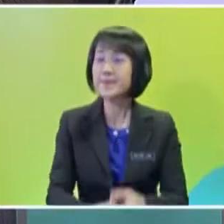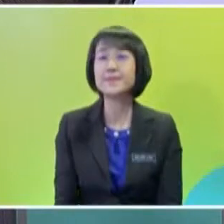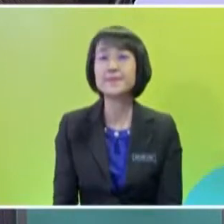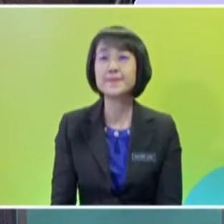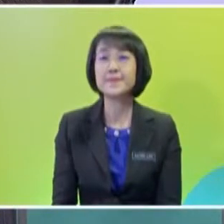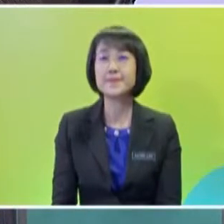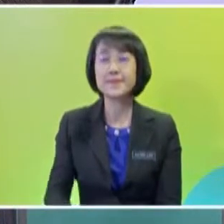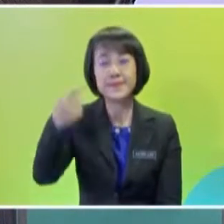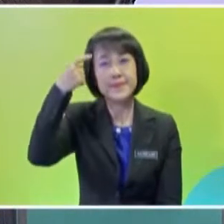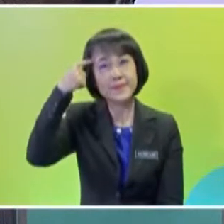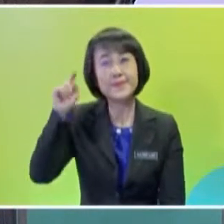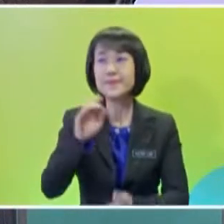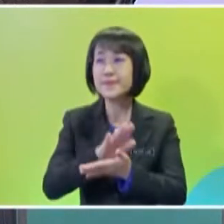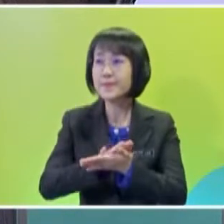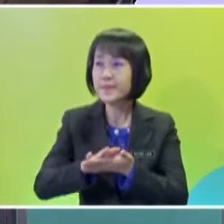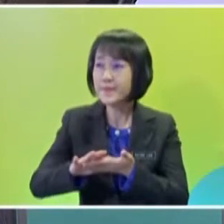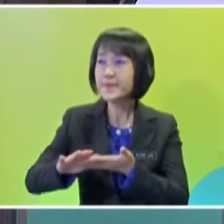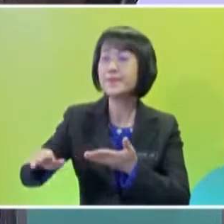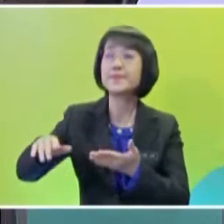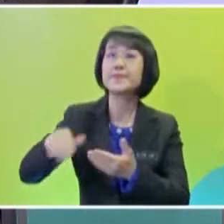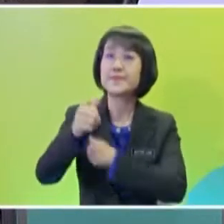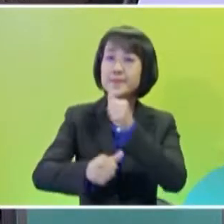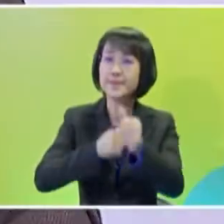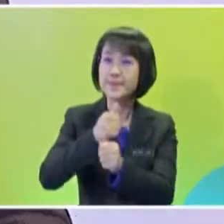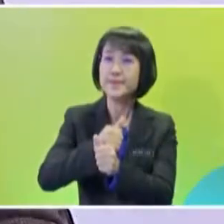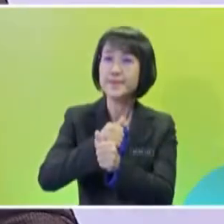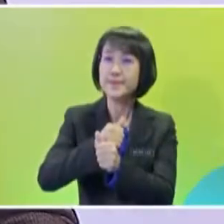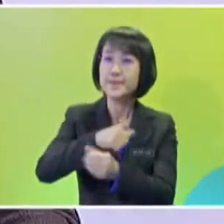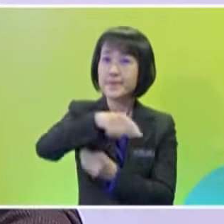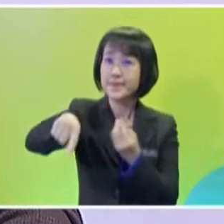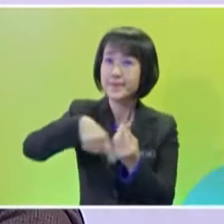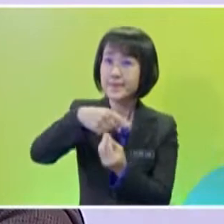punya kelangsungan alam kita di seluruh dunia